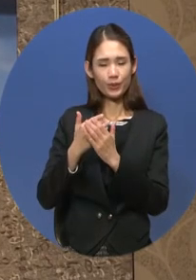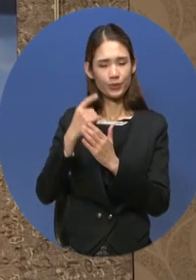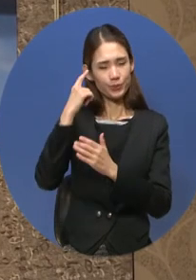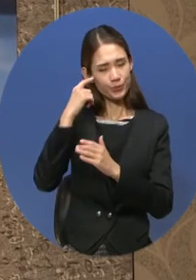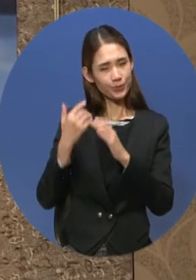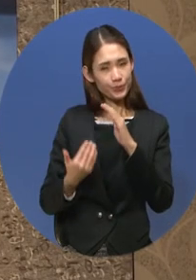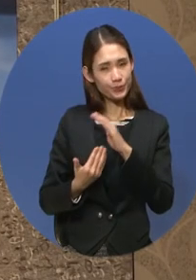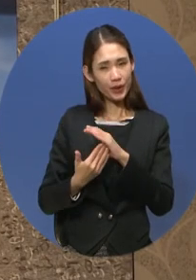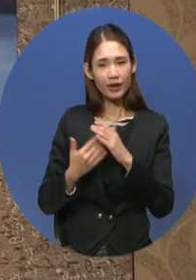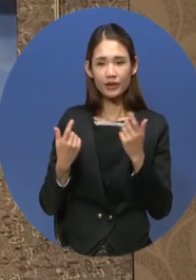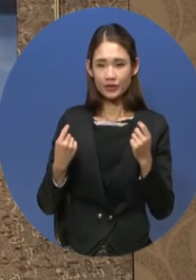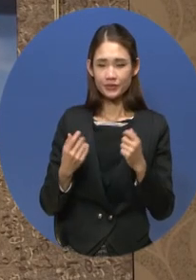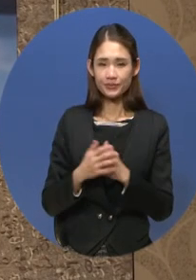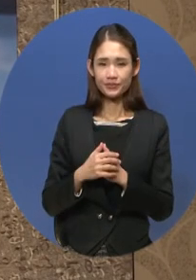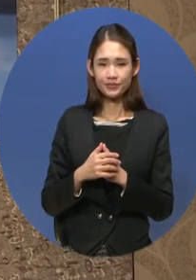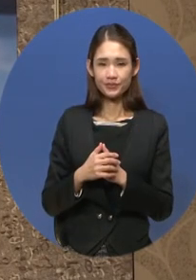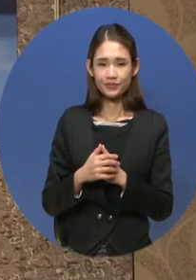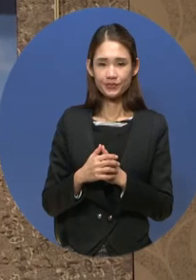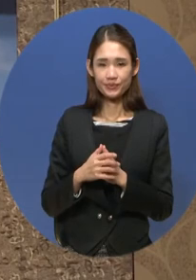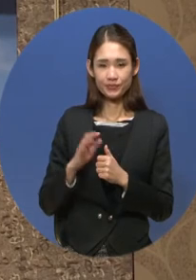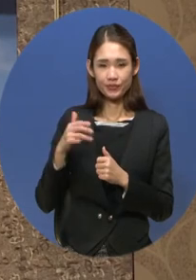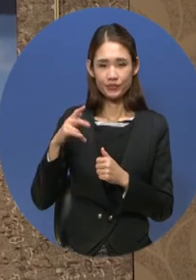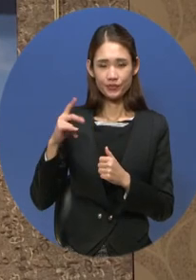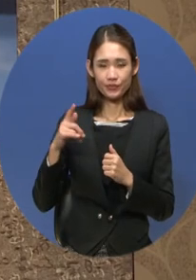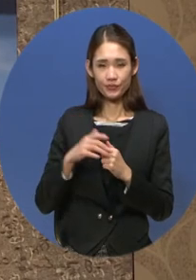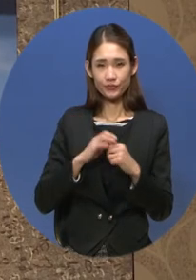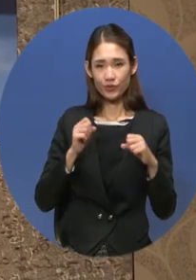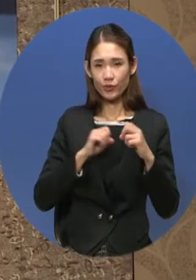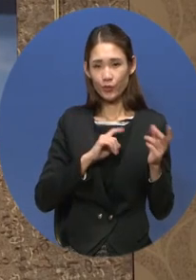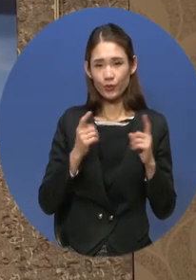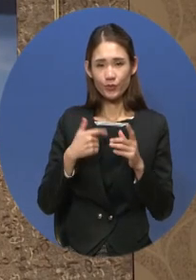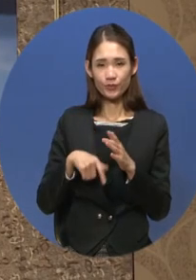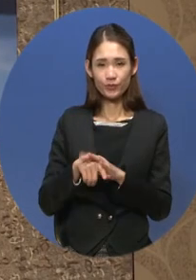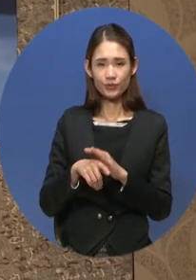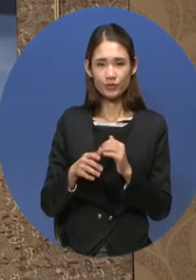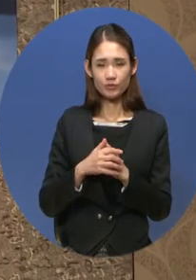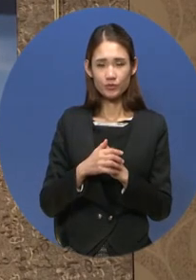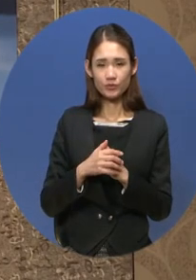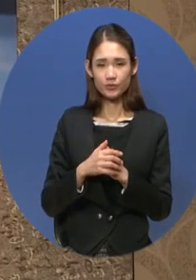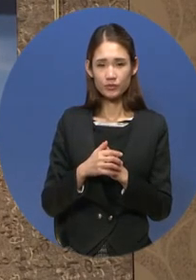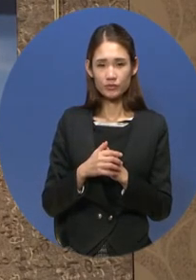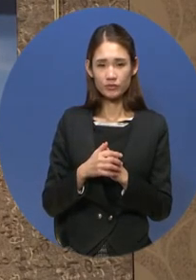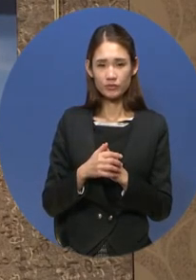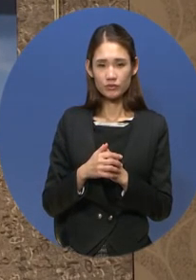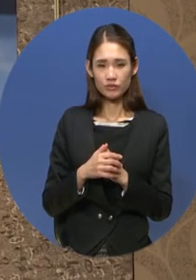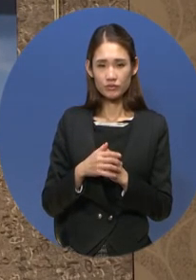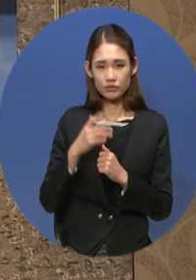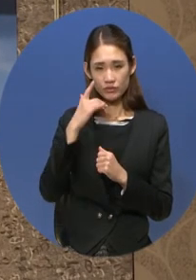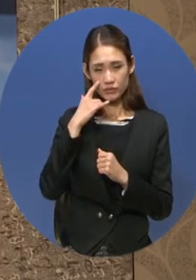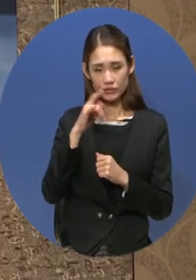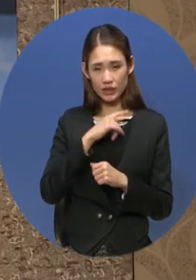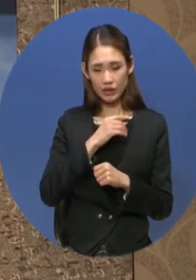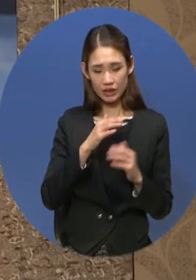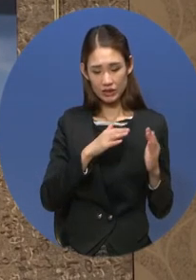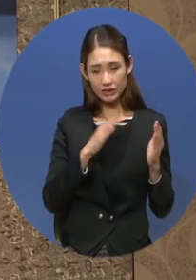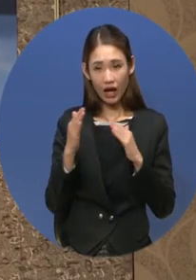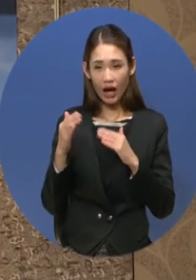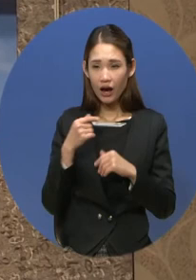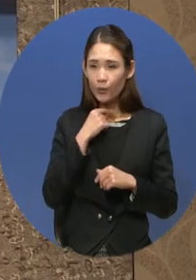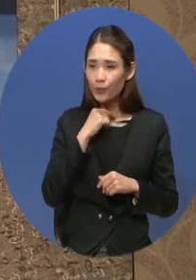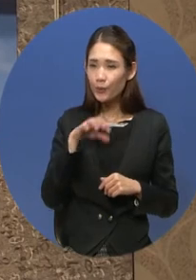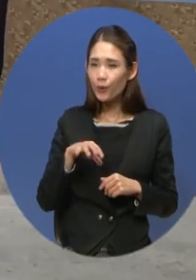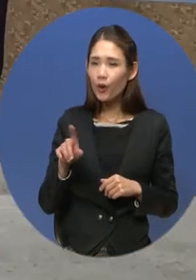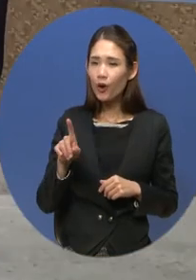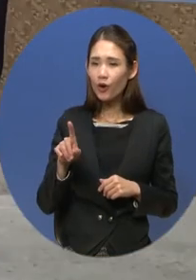해요. 예. 그래서 저는 이제 그 원도심 활성화를 위해서 우리 학부모들이 가장 이사 가고 싶은 곳이 어디라고 생각하세요?